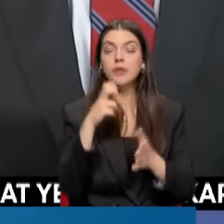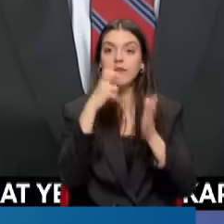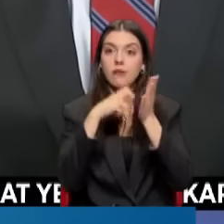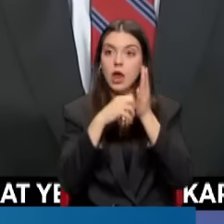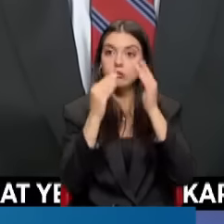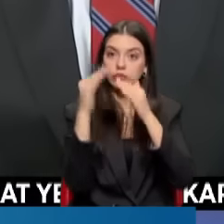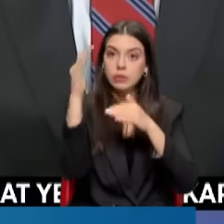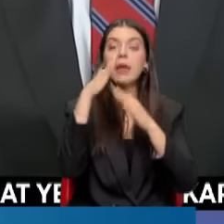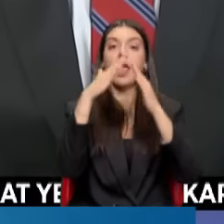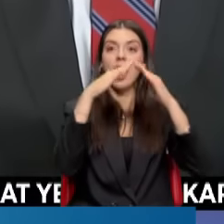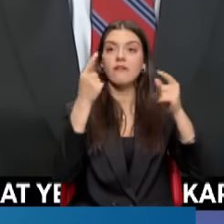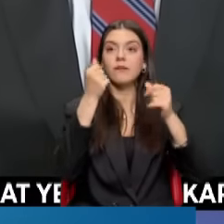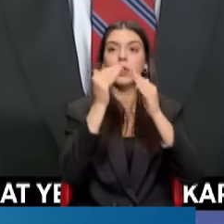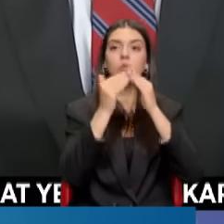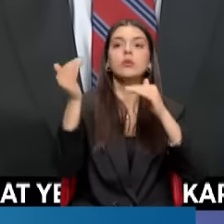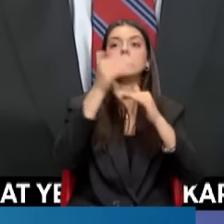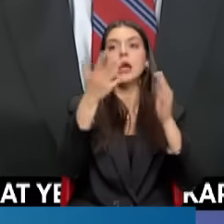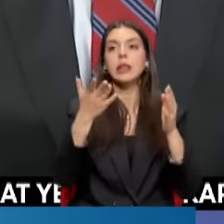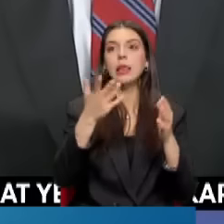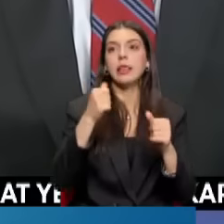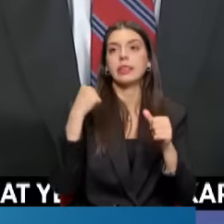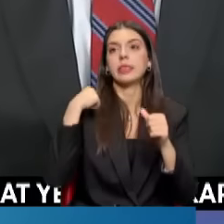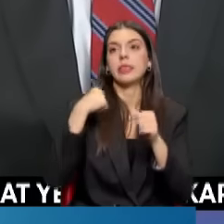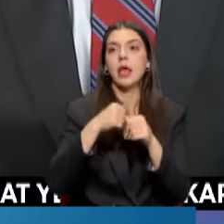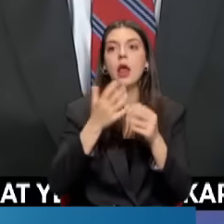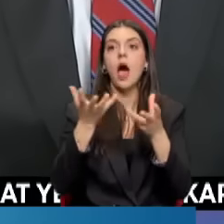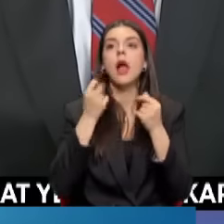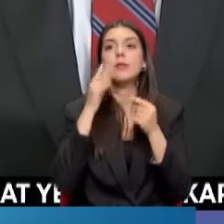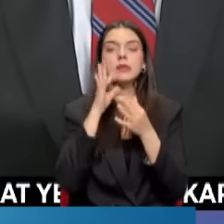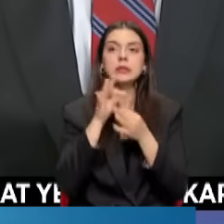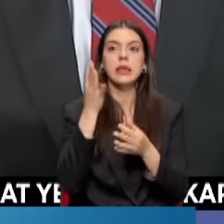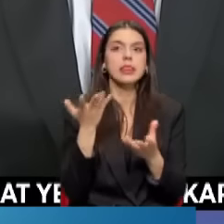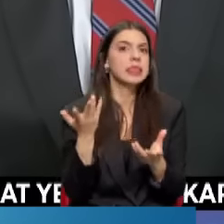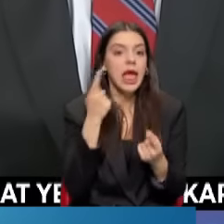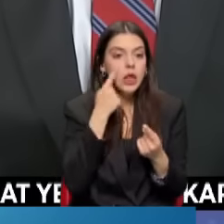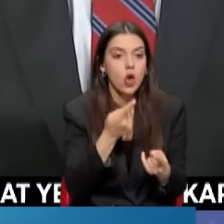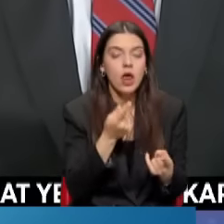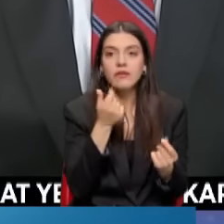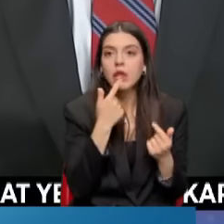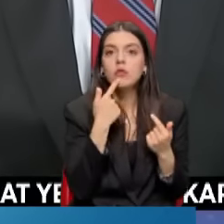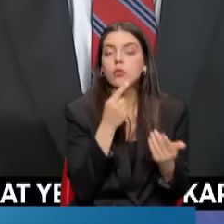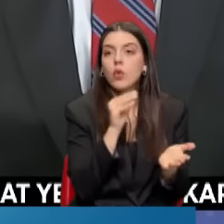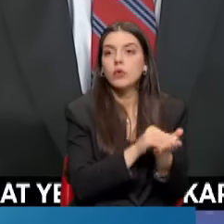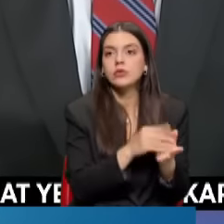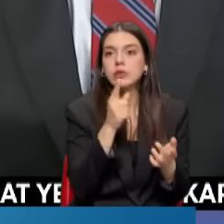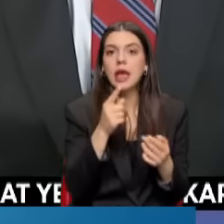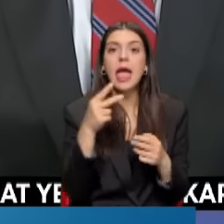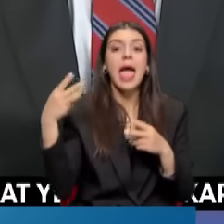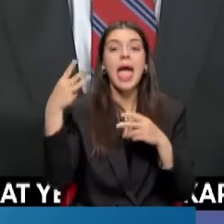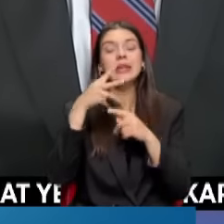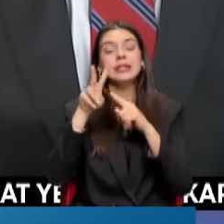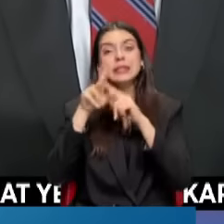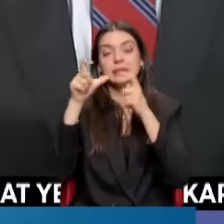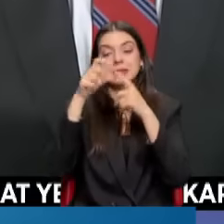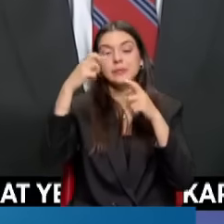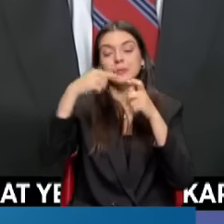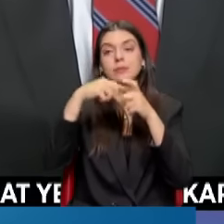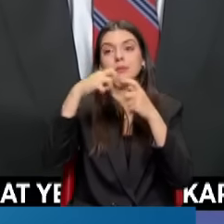hem konut fiyatlarını zıplatır hem de iyicene alamaz olur Çünkü nasıl neye göre belirleyeceksiniz ekspertiz raporu